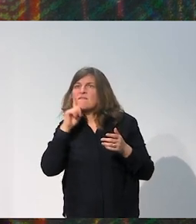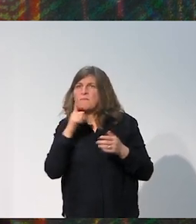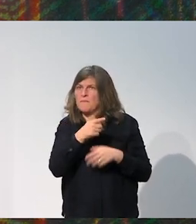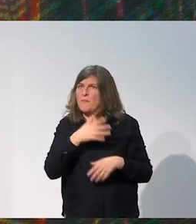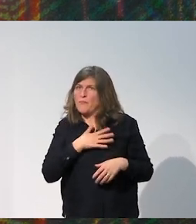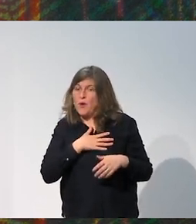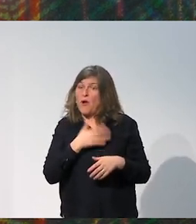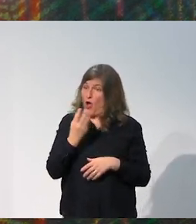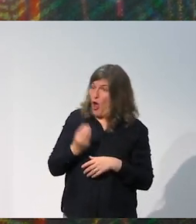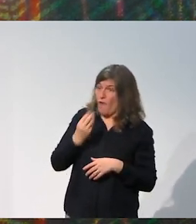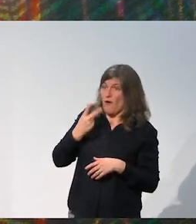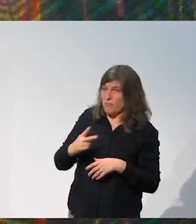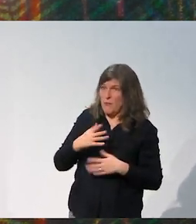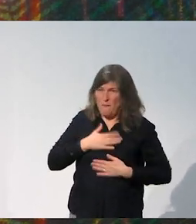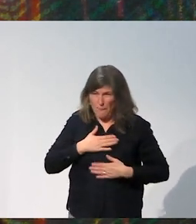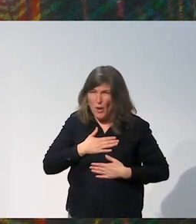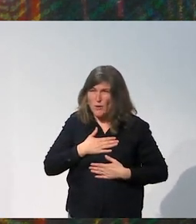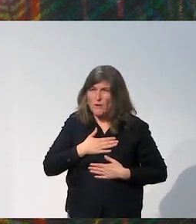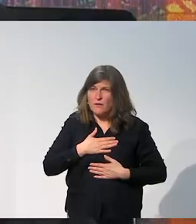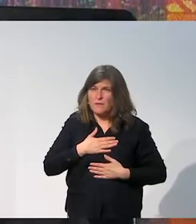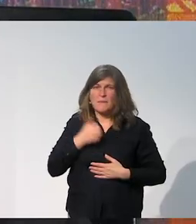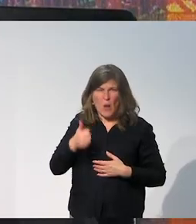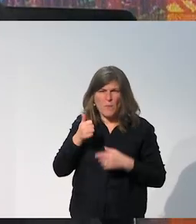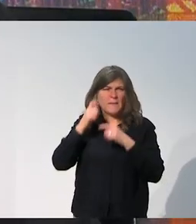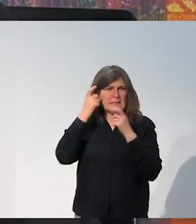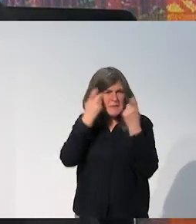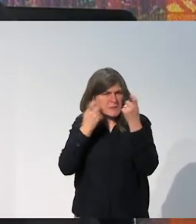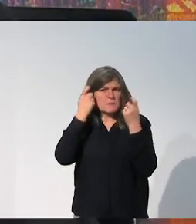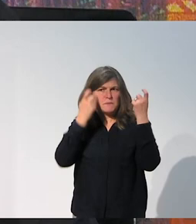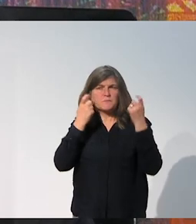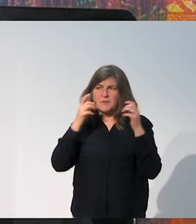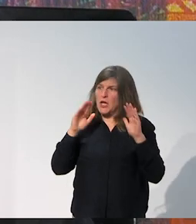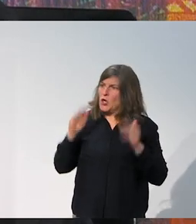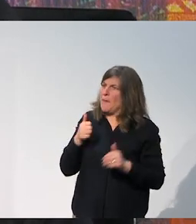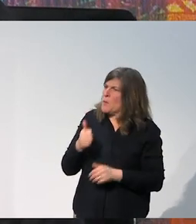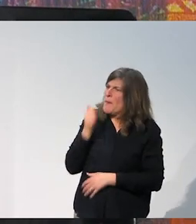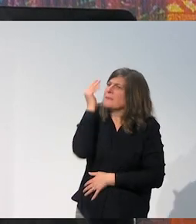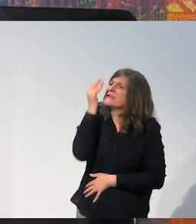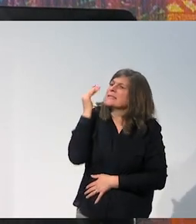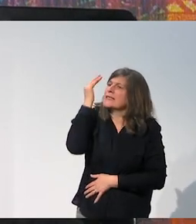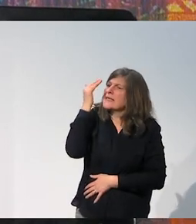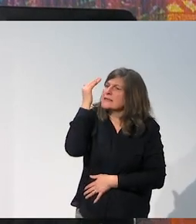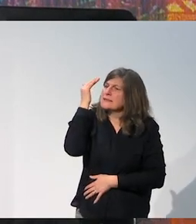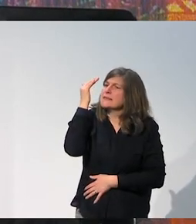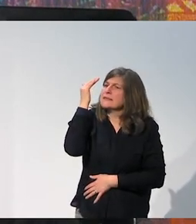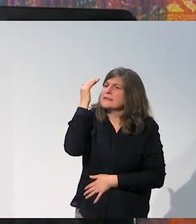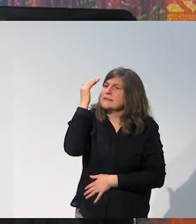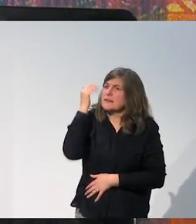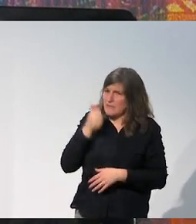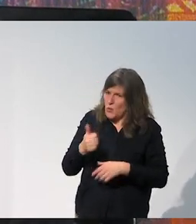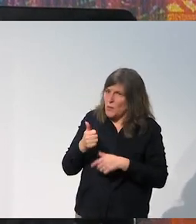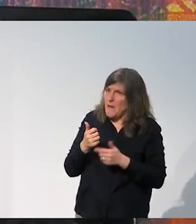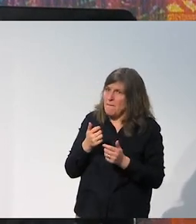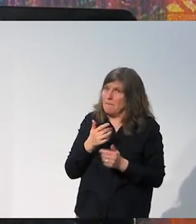enfant qui a toujours peur de lui. Il ressasse parce que, tout de même, il s'inquiète. Et il s'occupe des études des